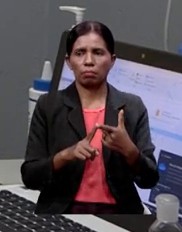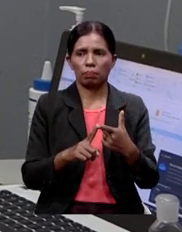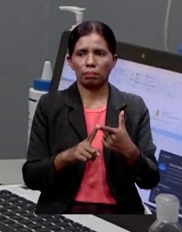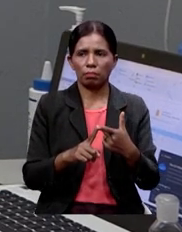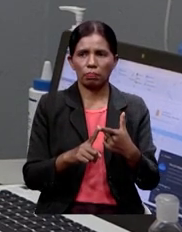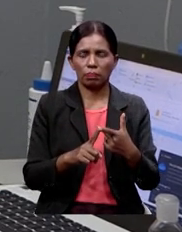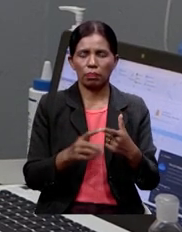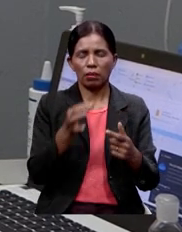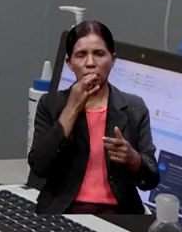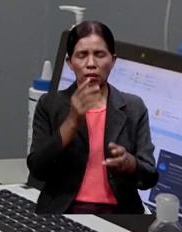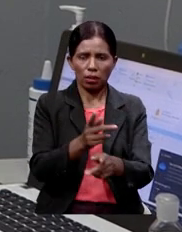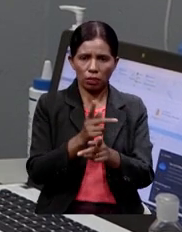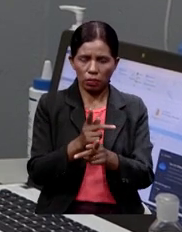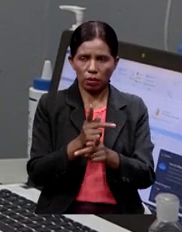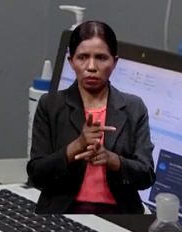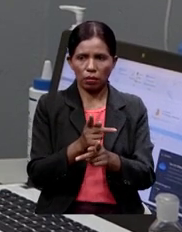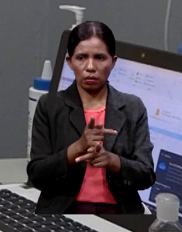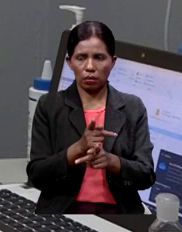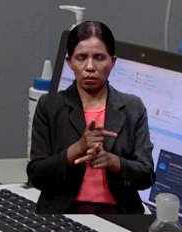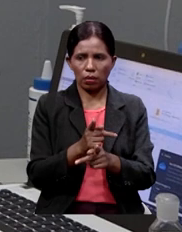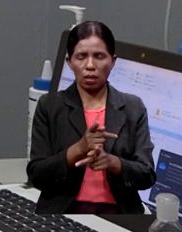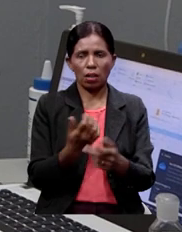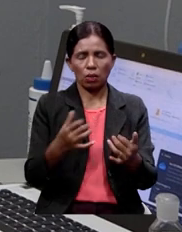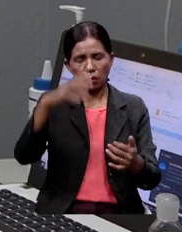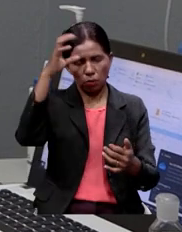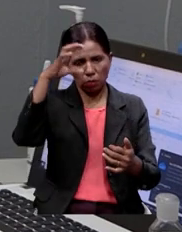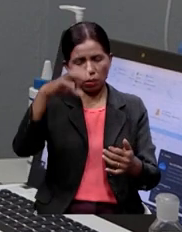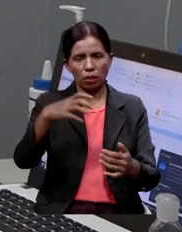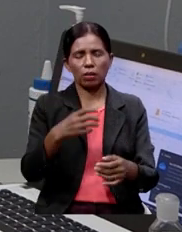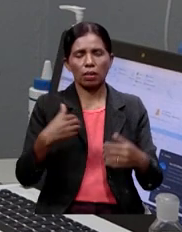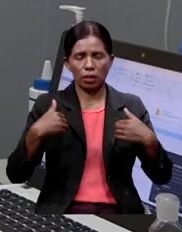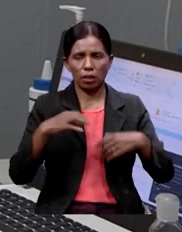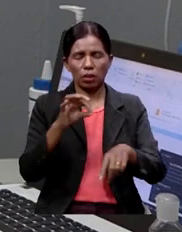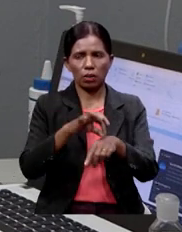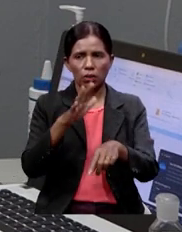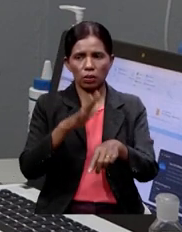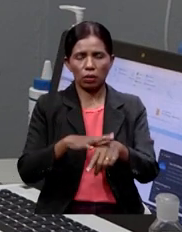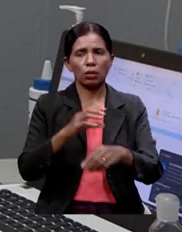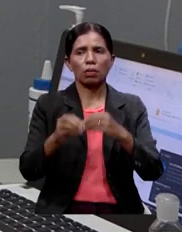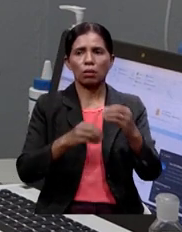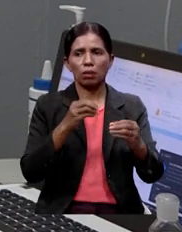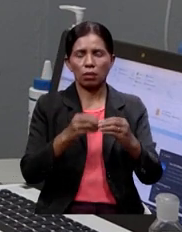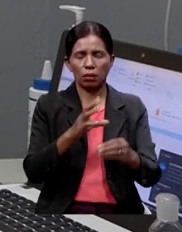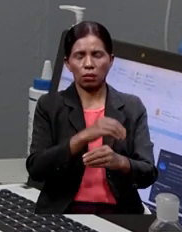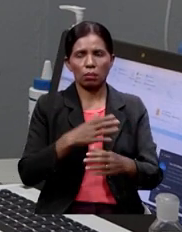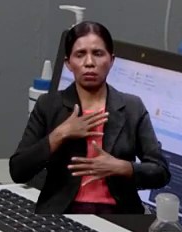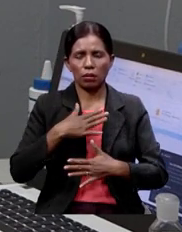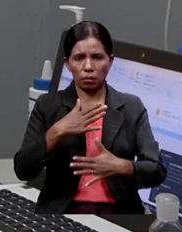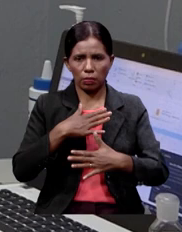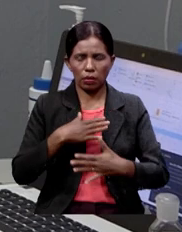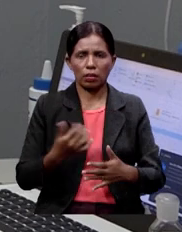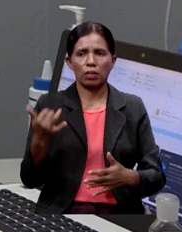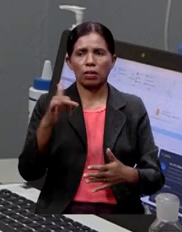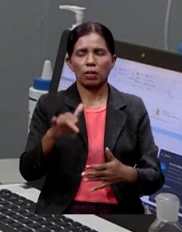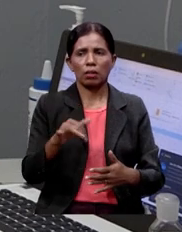Han buradu ya. Nebis hari tama ora udan te bulan lan sebar kos ya. Pues kono be ispa ne ne. Ne sira